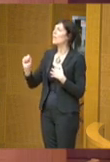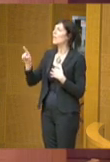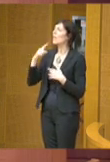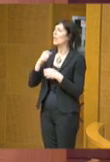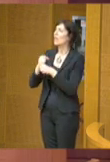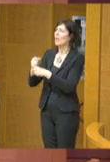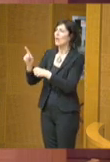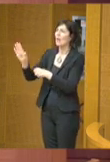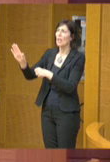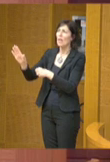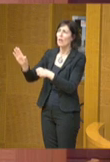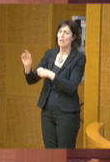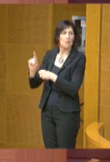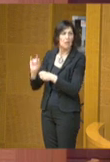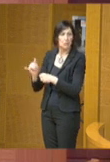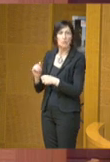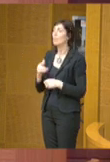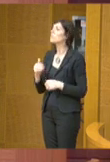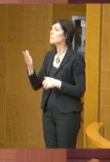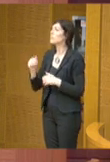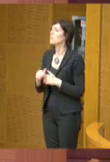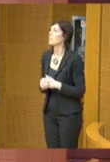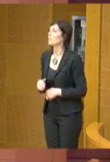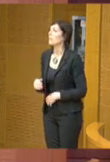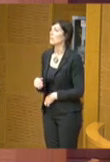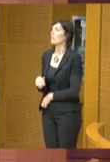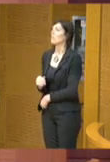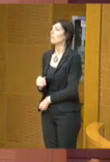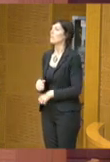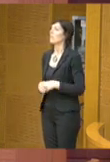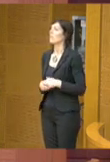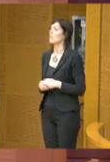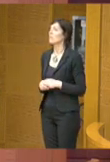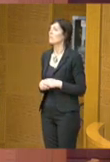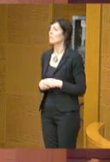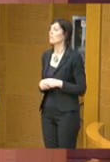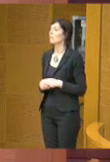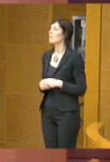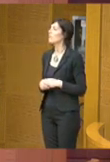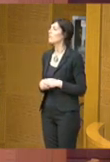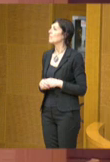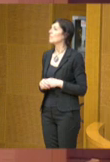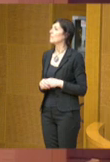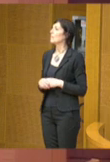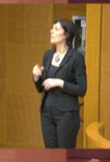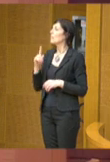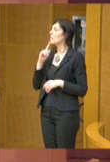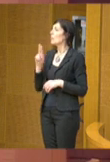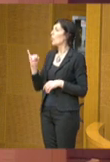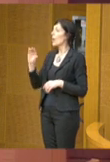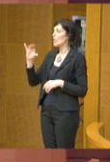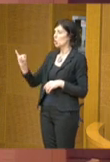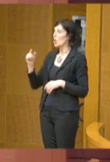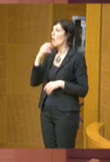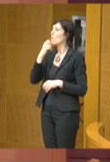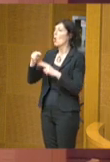la parola, ecco, prego, dell'Unione Italiana Ciechi e Ipovedenti. Grazie, buongiorno a tutti e a tutti e